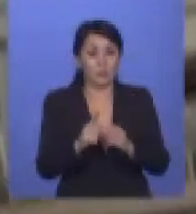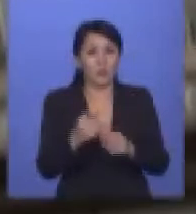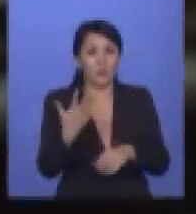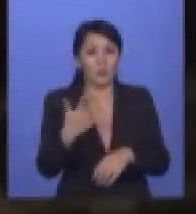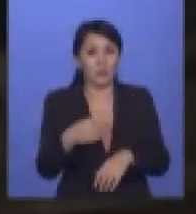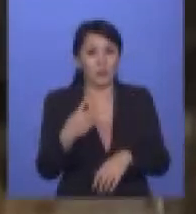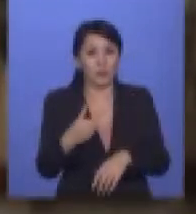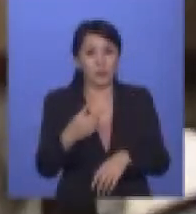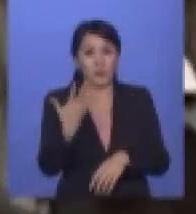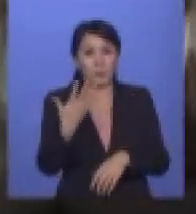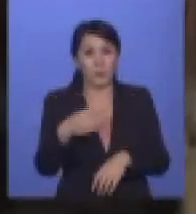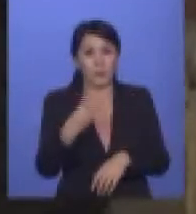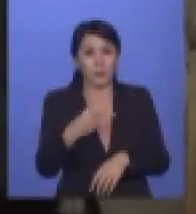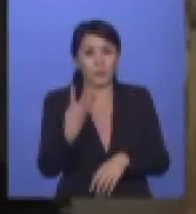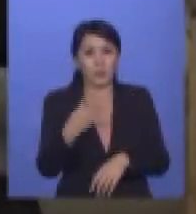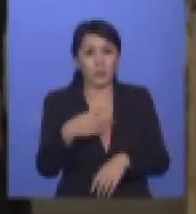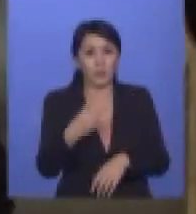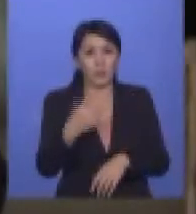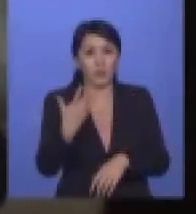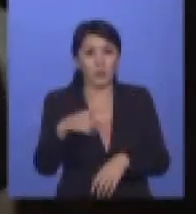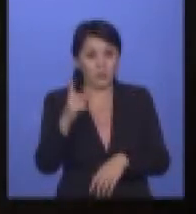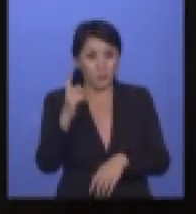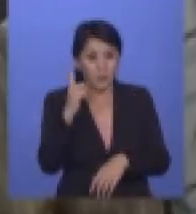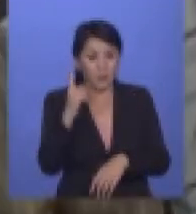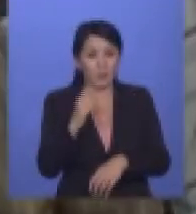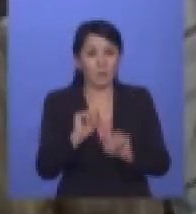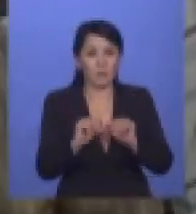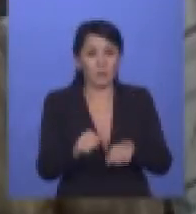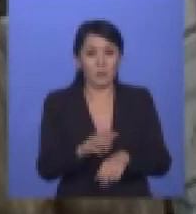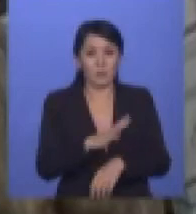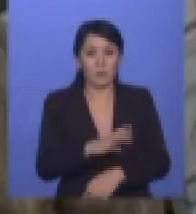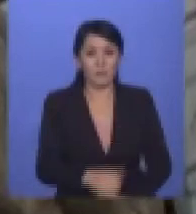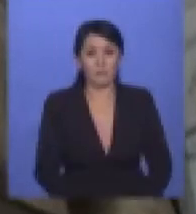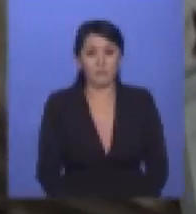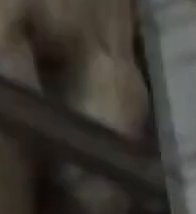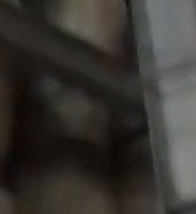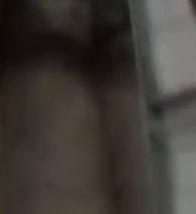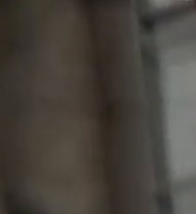8715 253230 телефон нөмірі арқылы хабарласа алады.